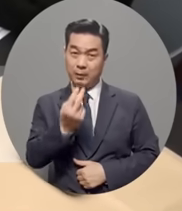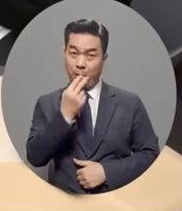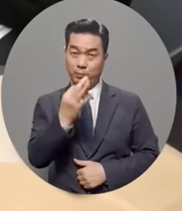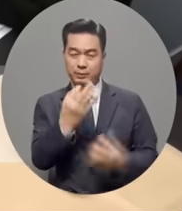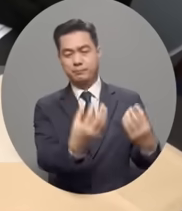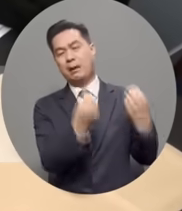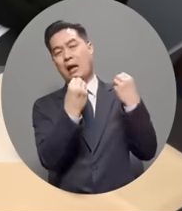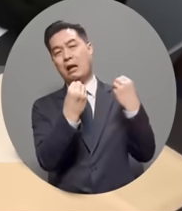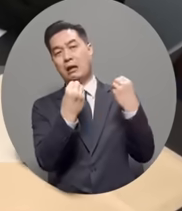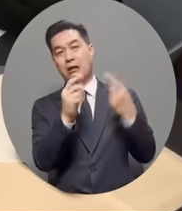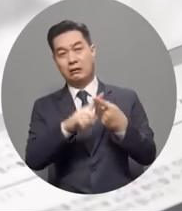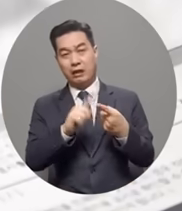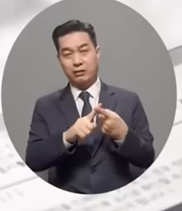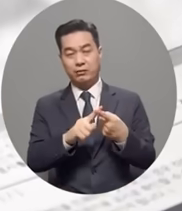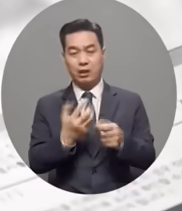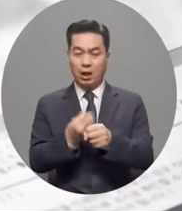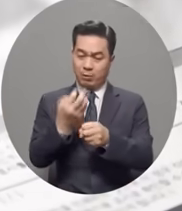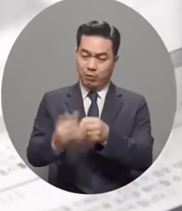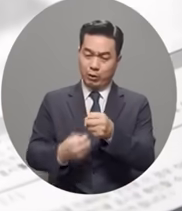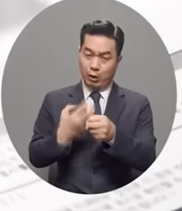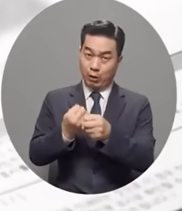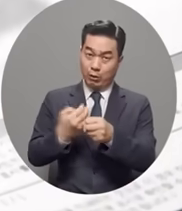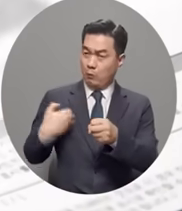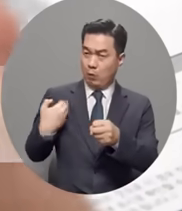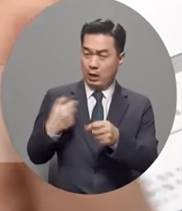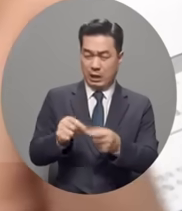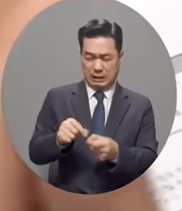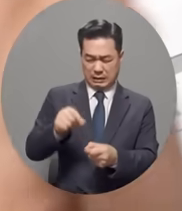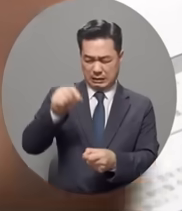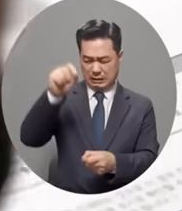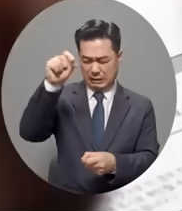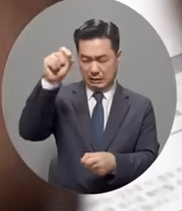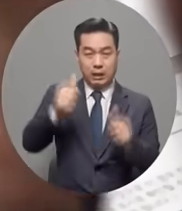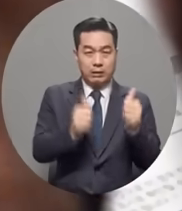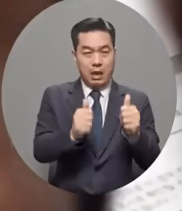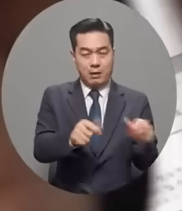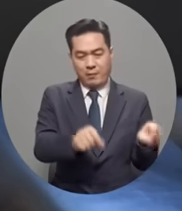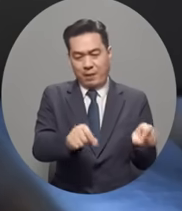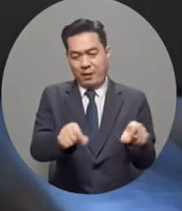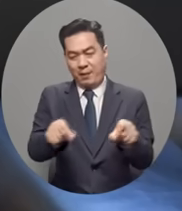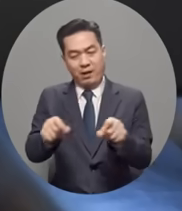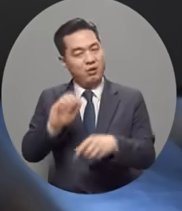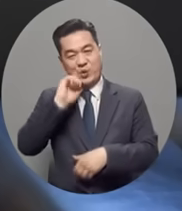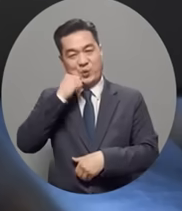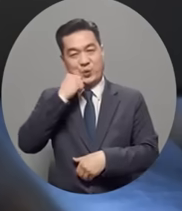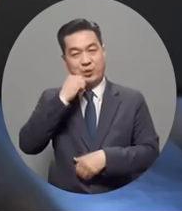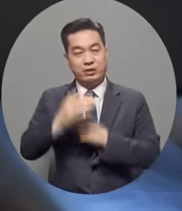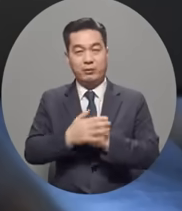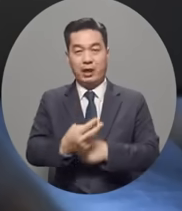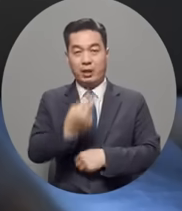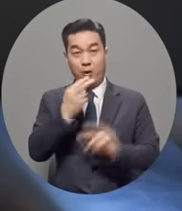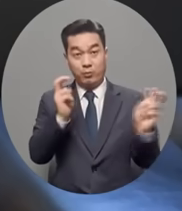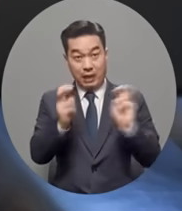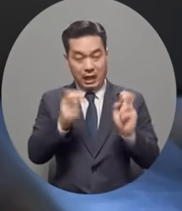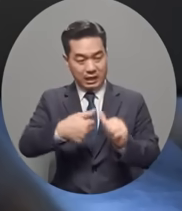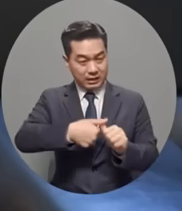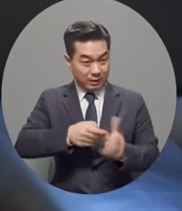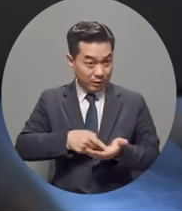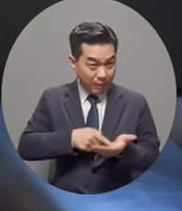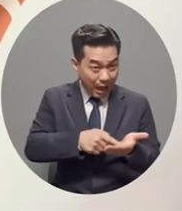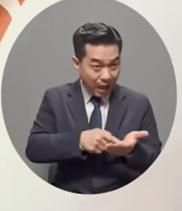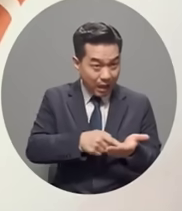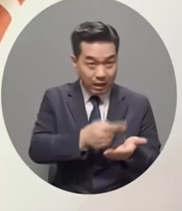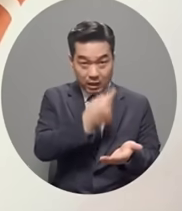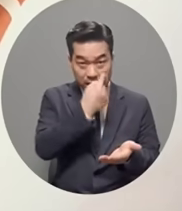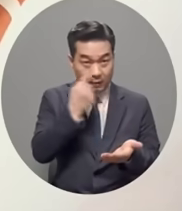끊긴 상태로 몇 년이 될지 모를 싸움을 시작하기 쉽지 않습니다. 결국 보험사 뜻대로 자문받았다가 이를